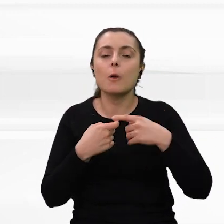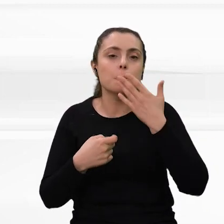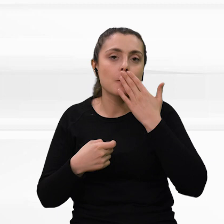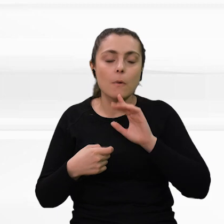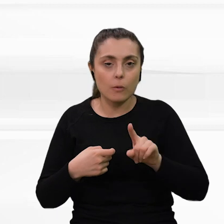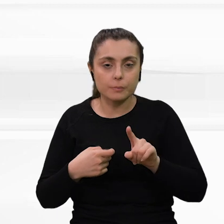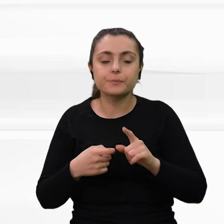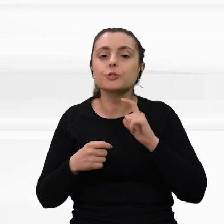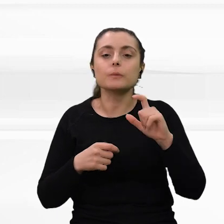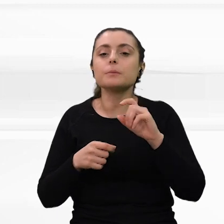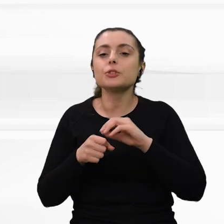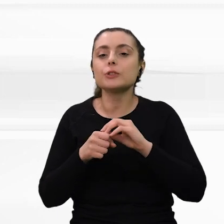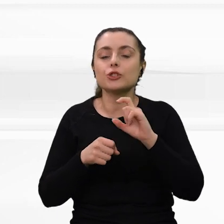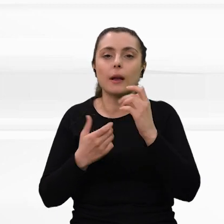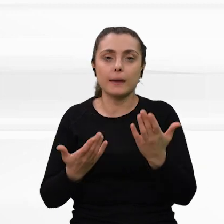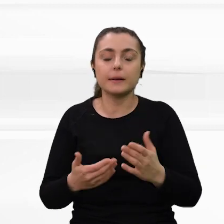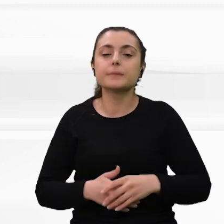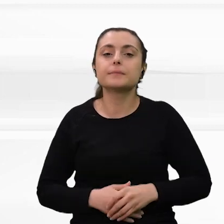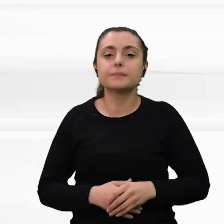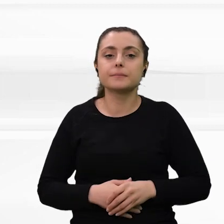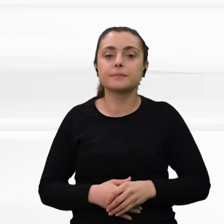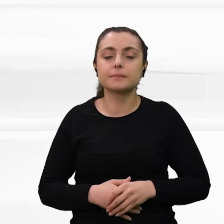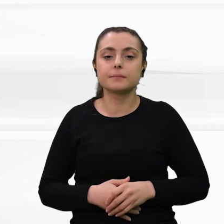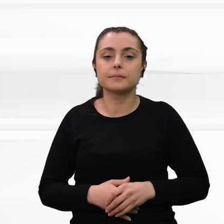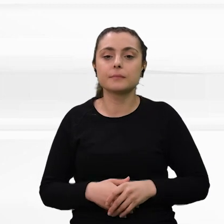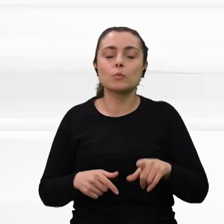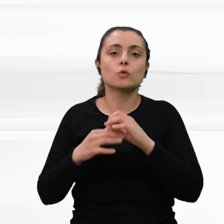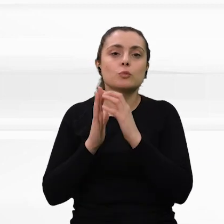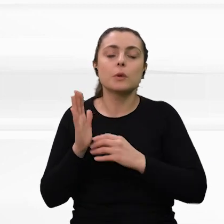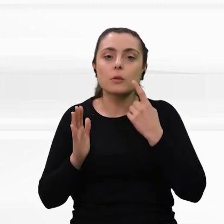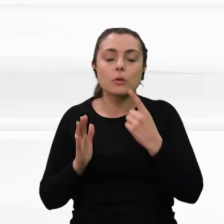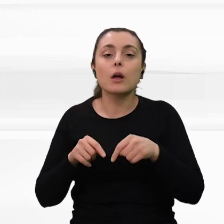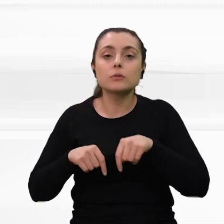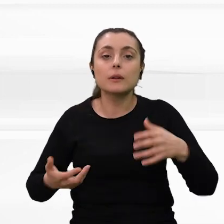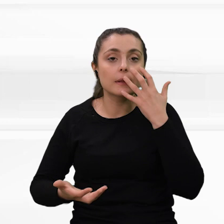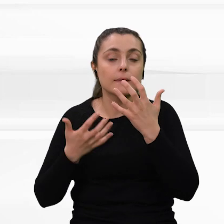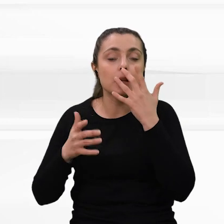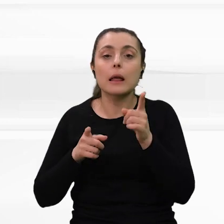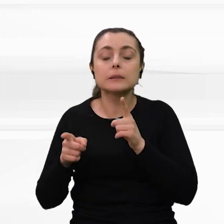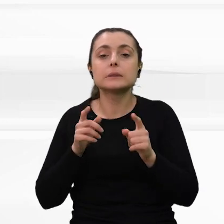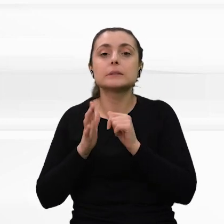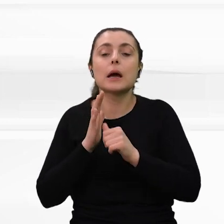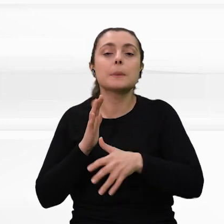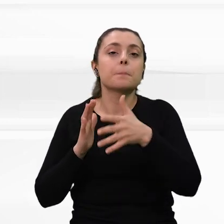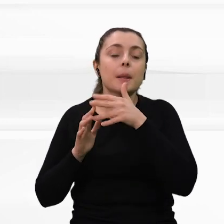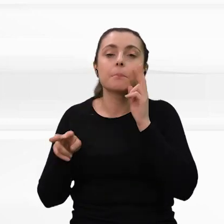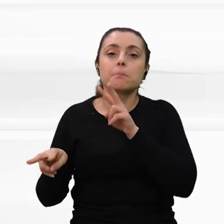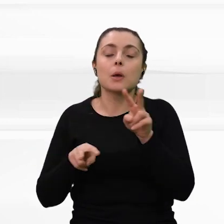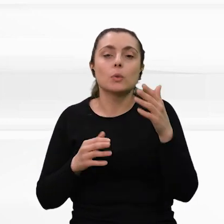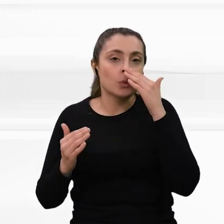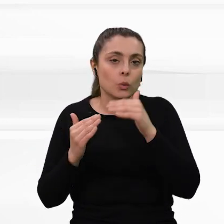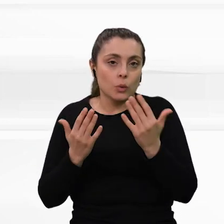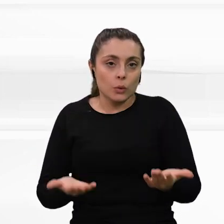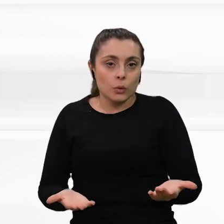alakası yok arkadaşlar cevabınız C seçeneği bu parçaya göre aşağıdaki önermelerden hangisi Tarih biliminin